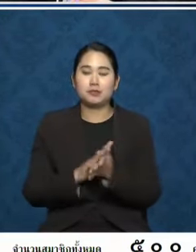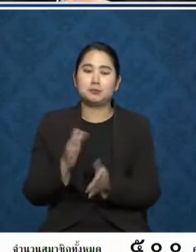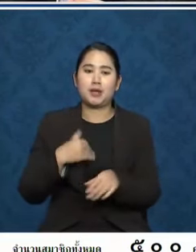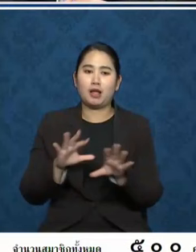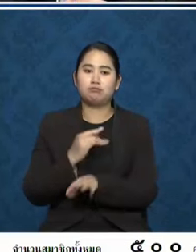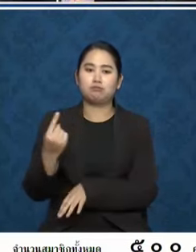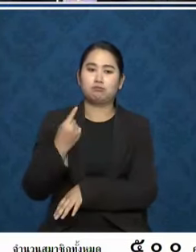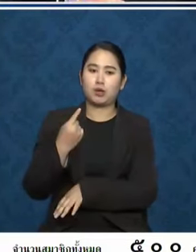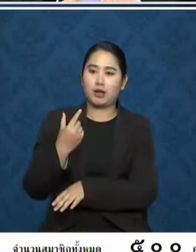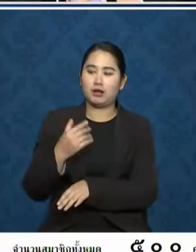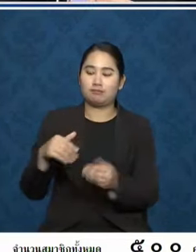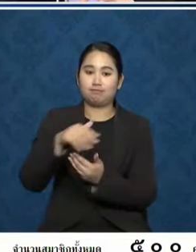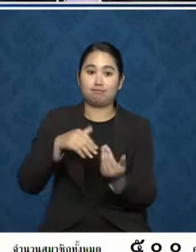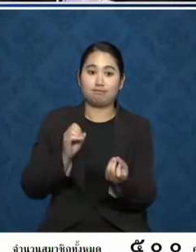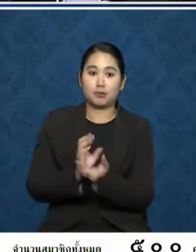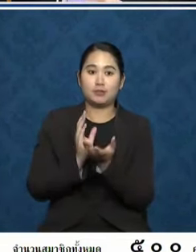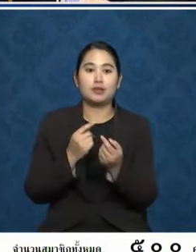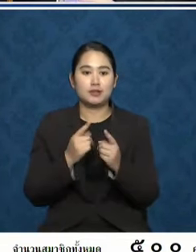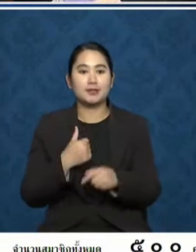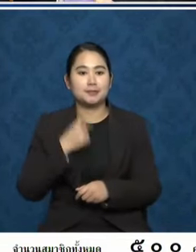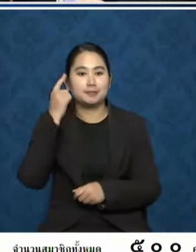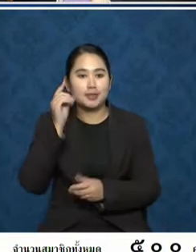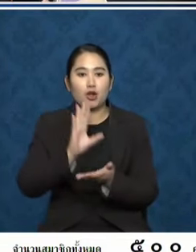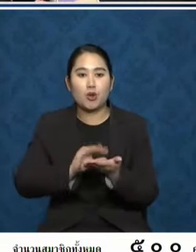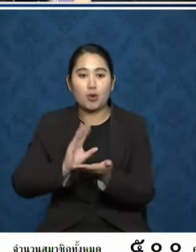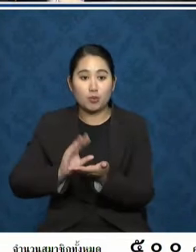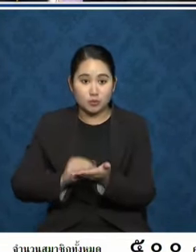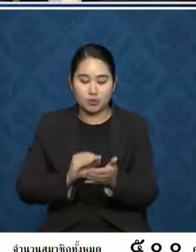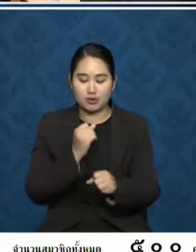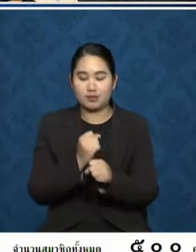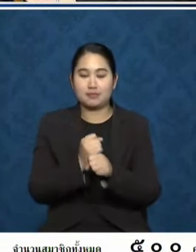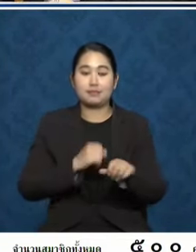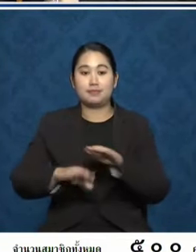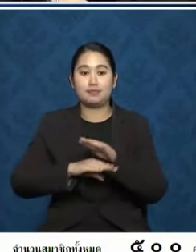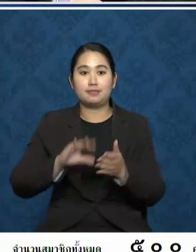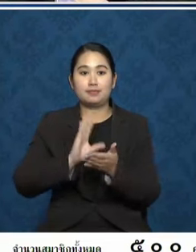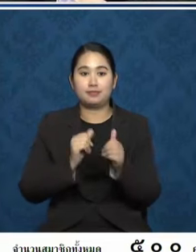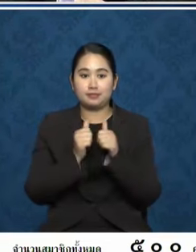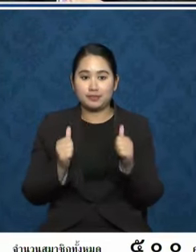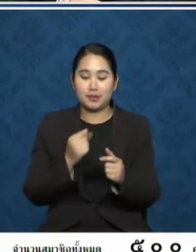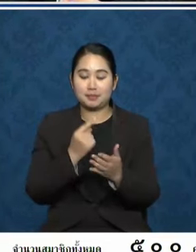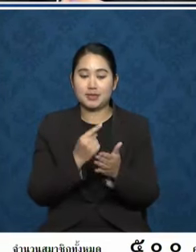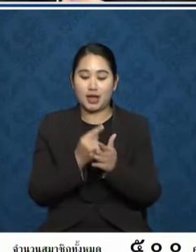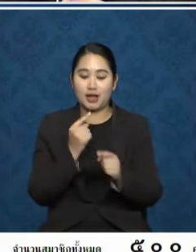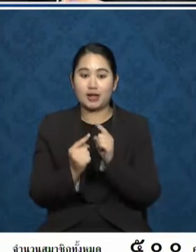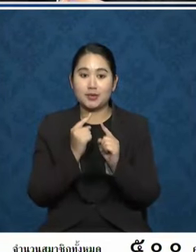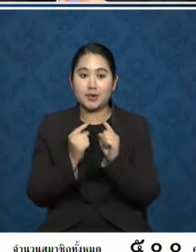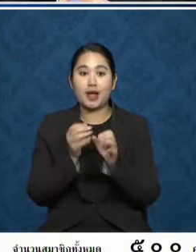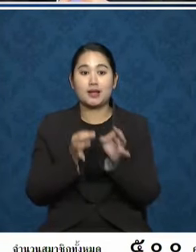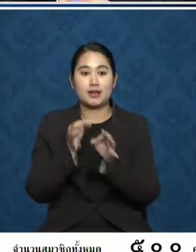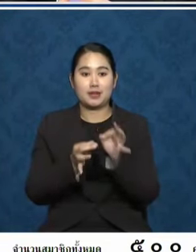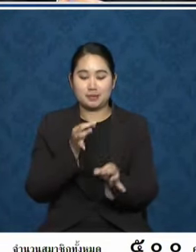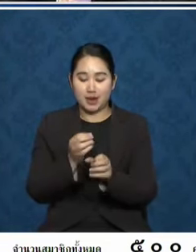เราว่าเราทำรส่งแตรอมนี้คครับแต่วจะต้องมีการเก็บข้อมูล ทำถานข้อมูลที่ดีและเป็ที่ปรึกศาใหกคุตสหกรรในการ